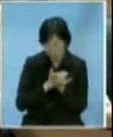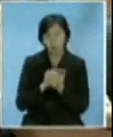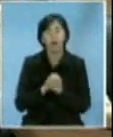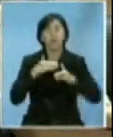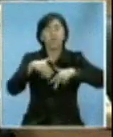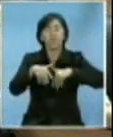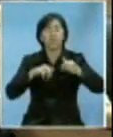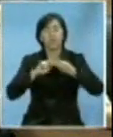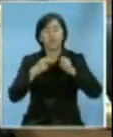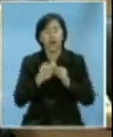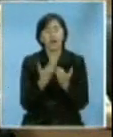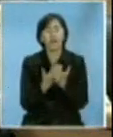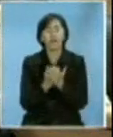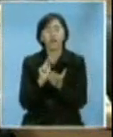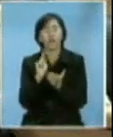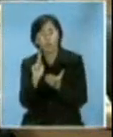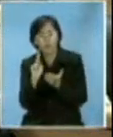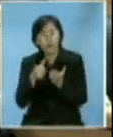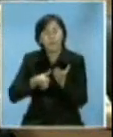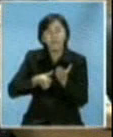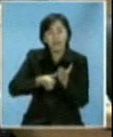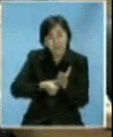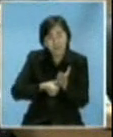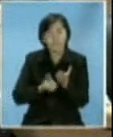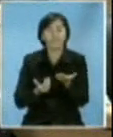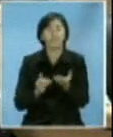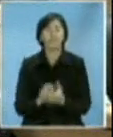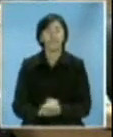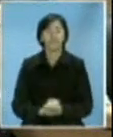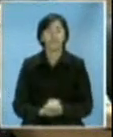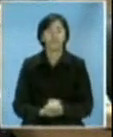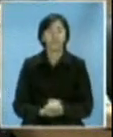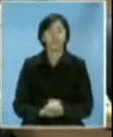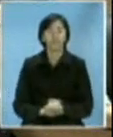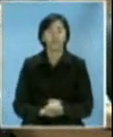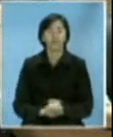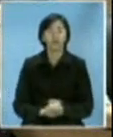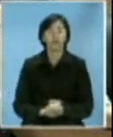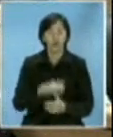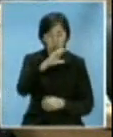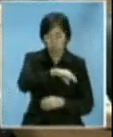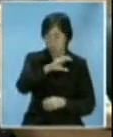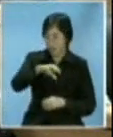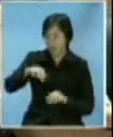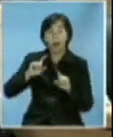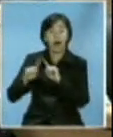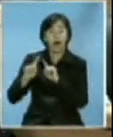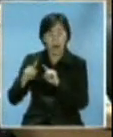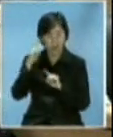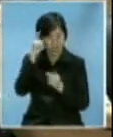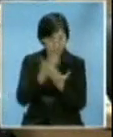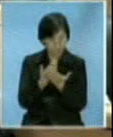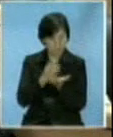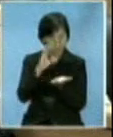ประชาชนมีงบประมาณหน่วยงานไหนบ้างครับที่เขียนและจัดสรรงบประมาณและบอก